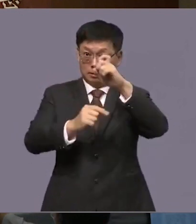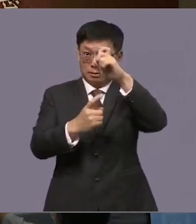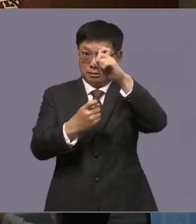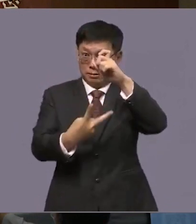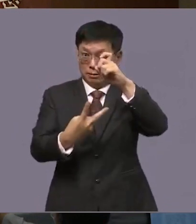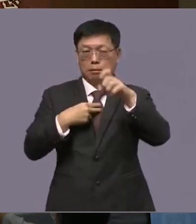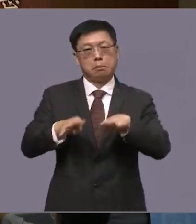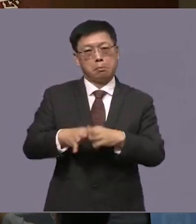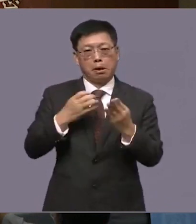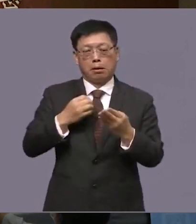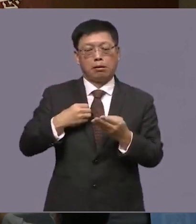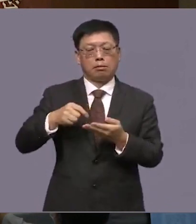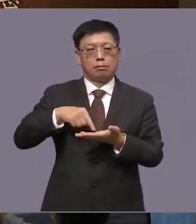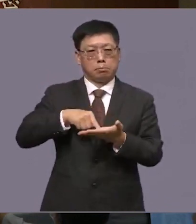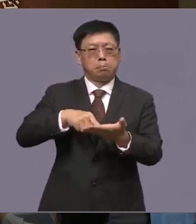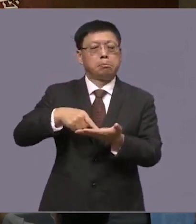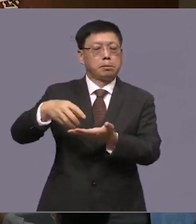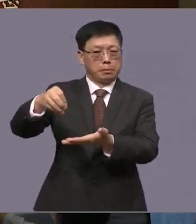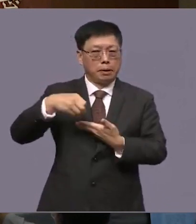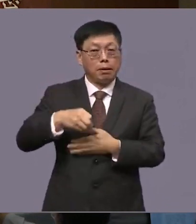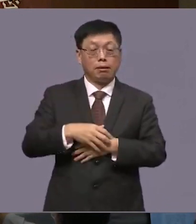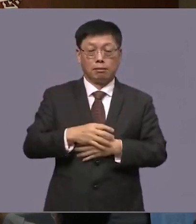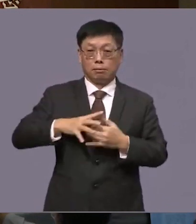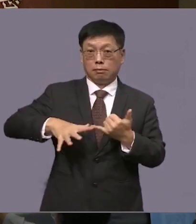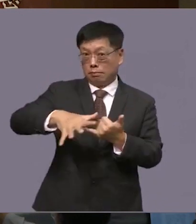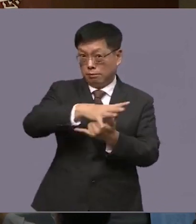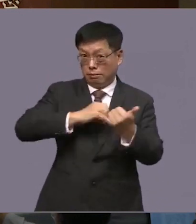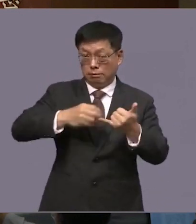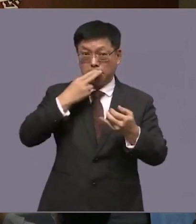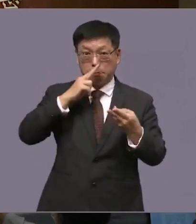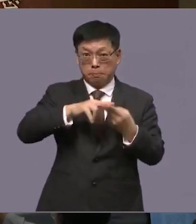号开始领取。全国邮局